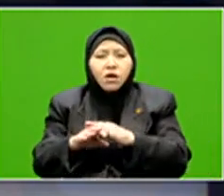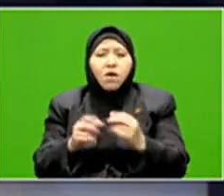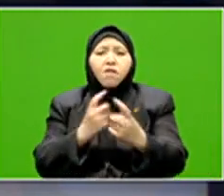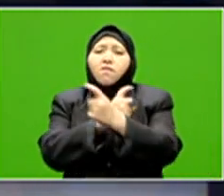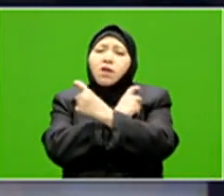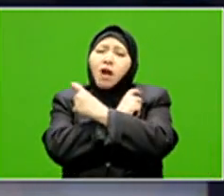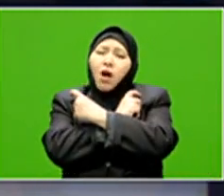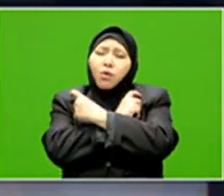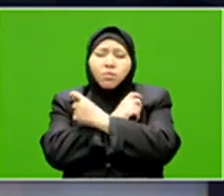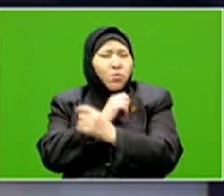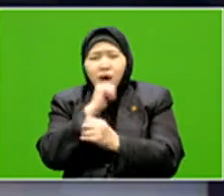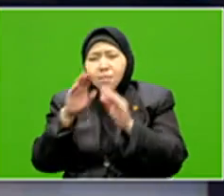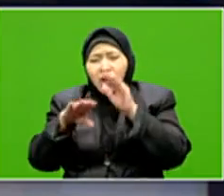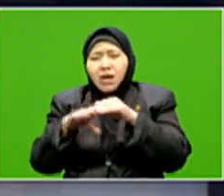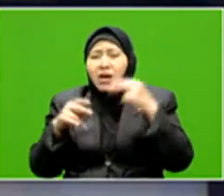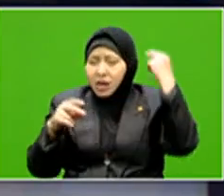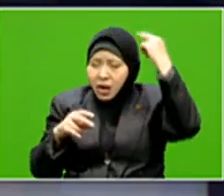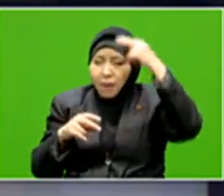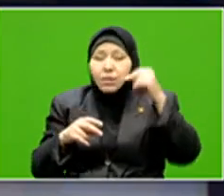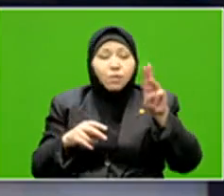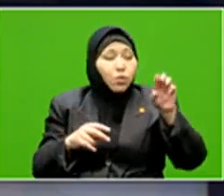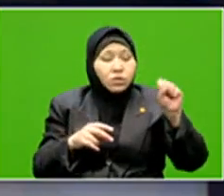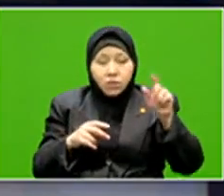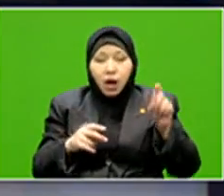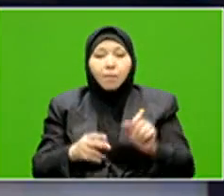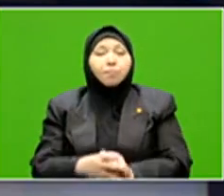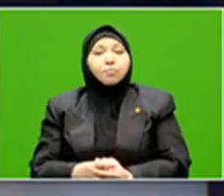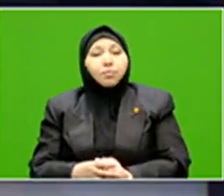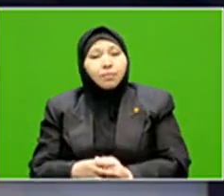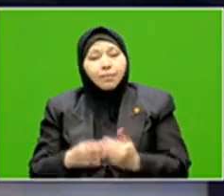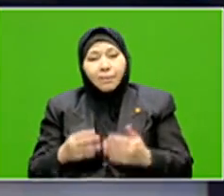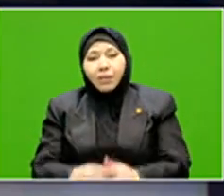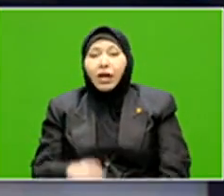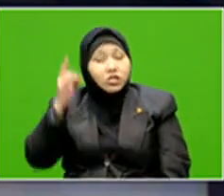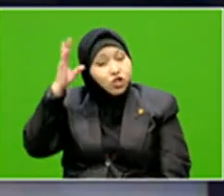pada Nabi Musa? Kita berehat sebentar, kembali dalam My Quran Time, baca faham amal insya-Allah.